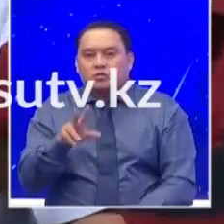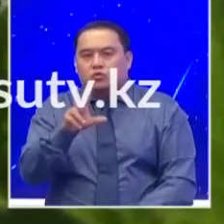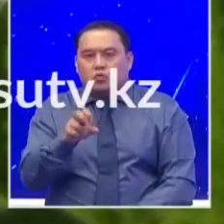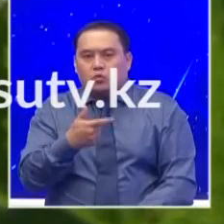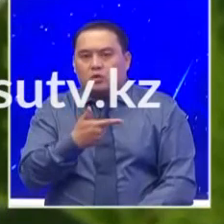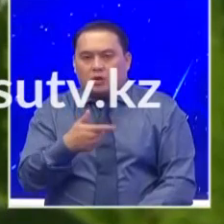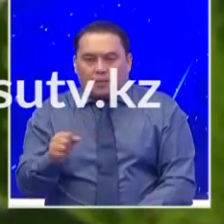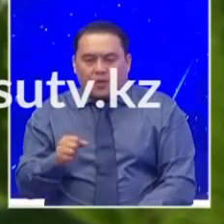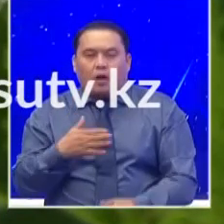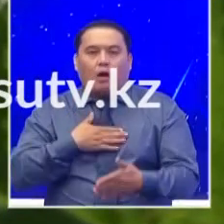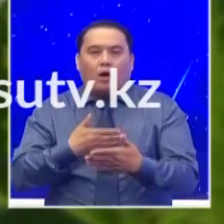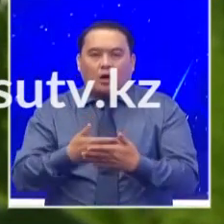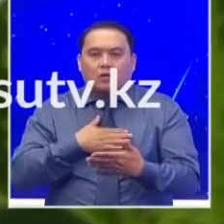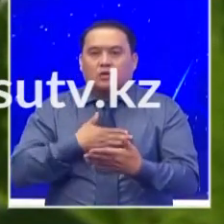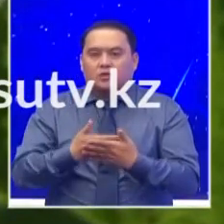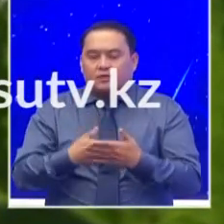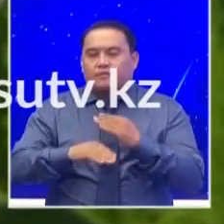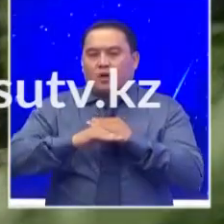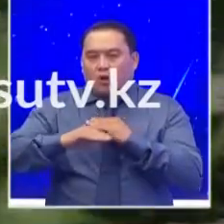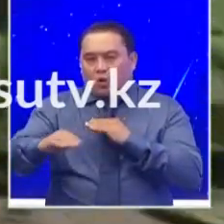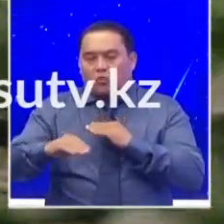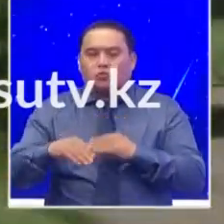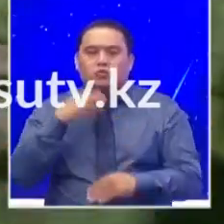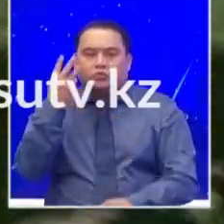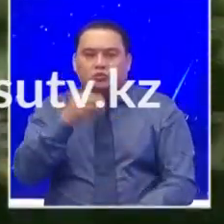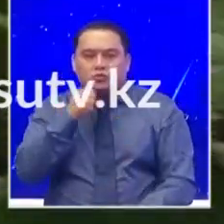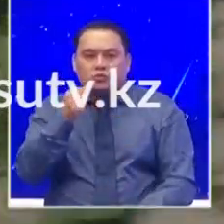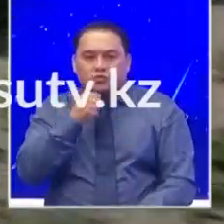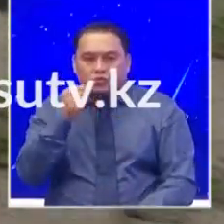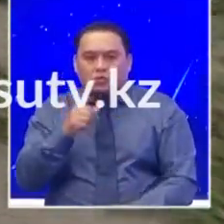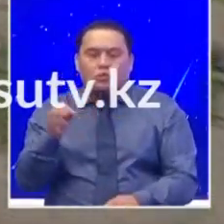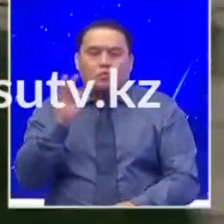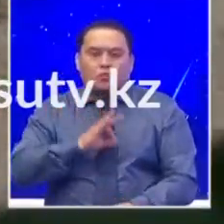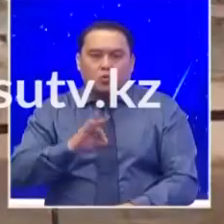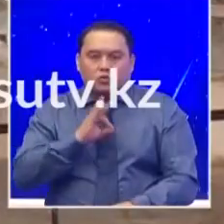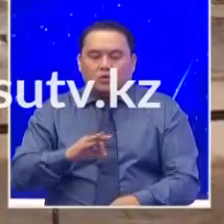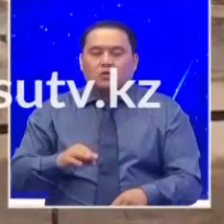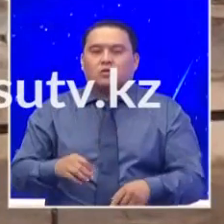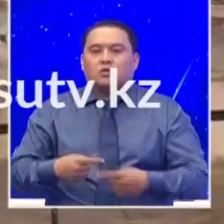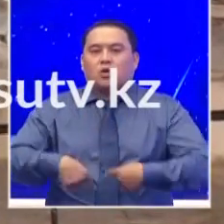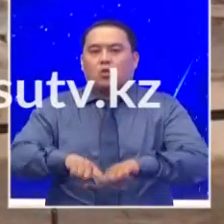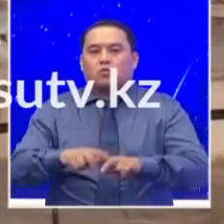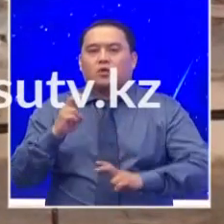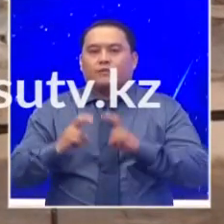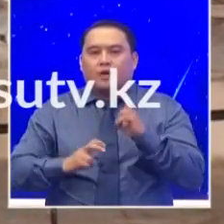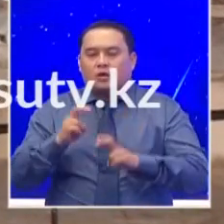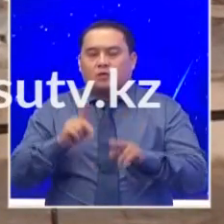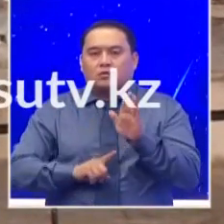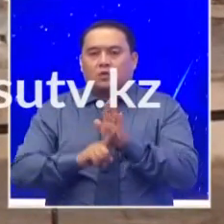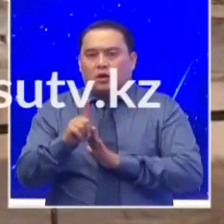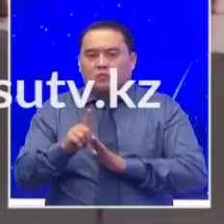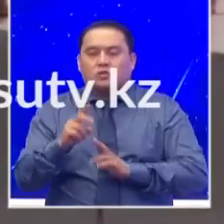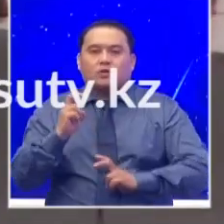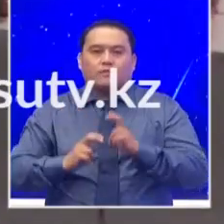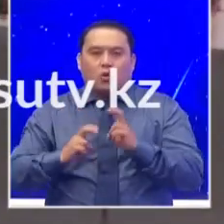гектаров. Активно сеять сельхозкультуру аграрии стали совсем недавно. Но именно после того, как в регионе после модернизации заработали сахарные